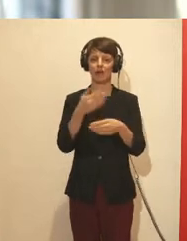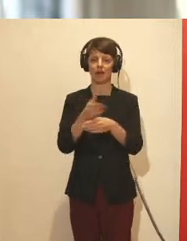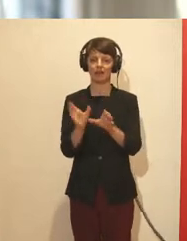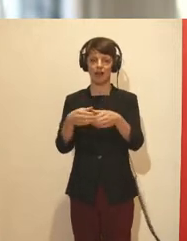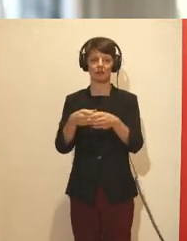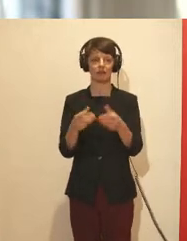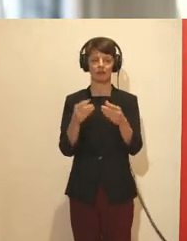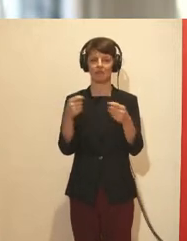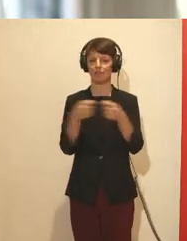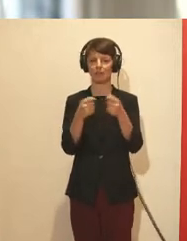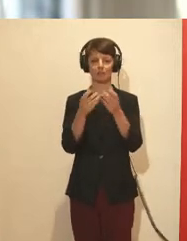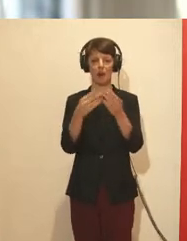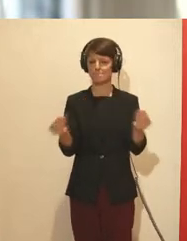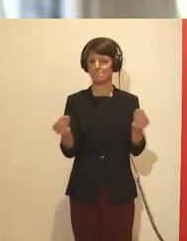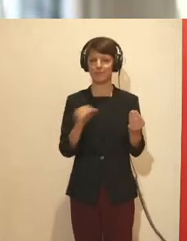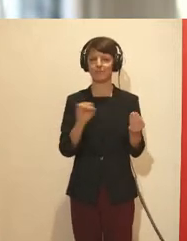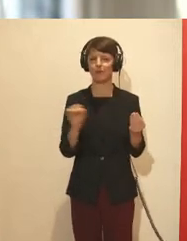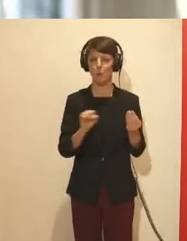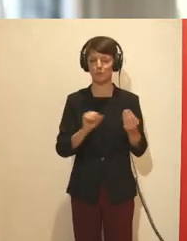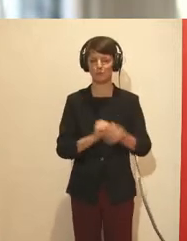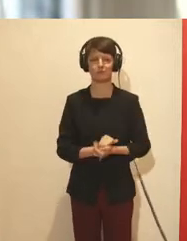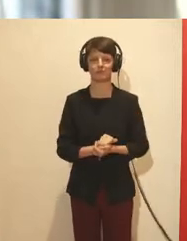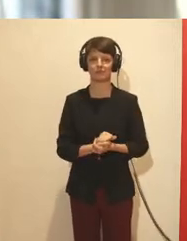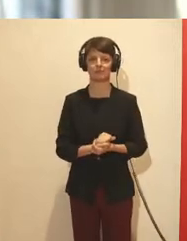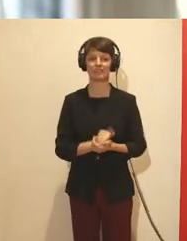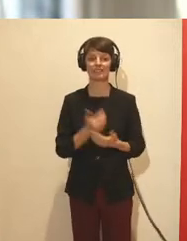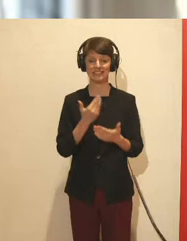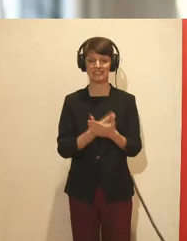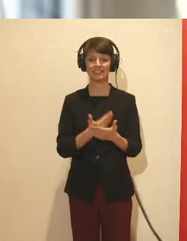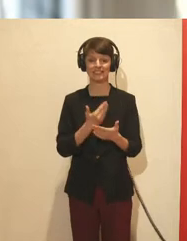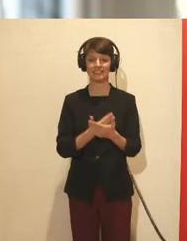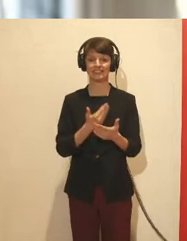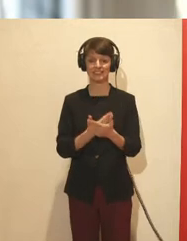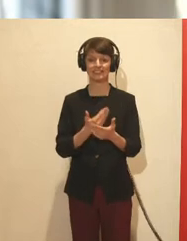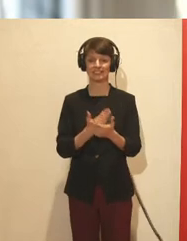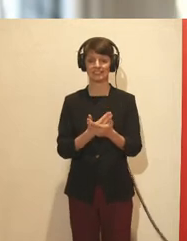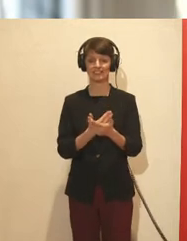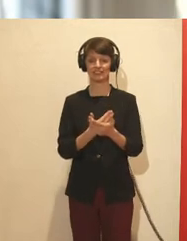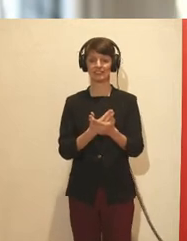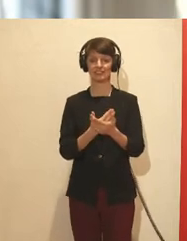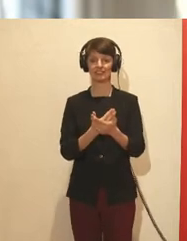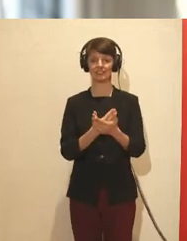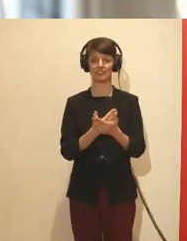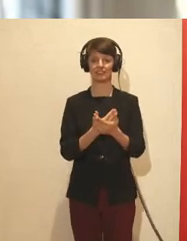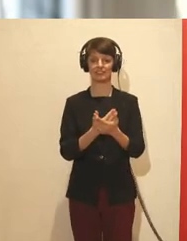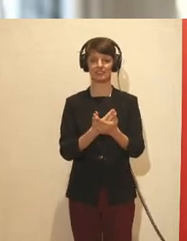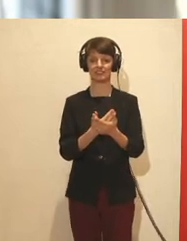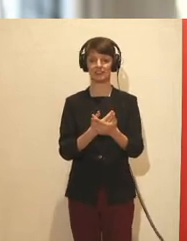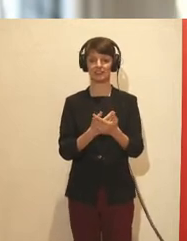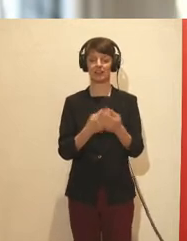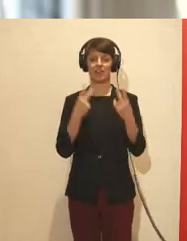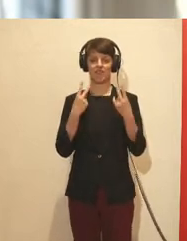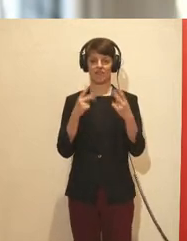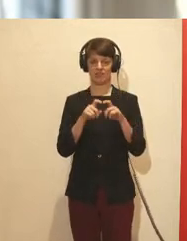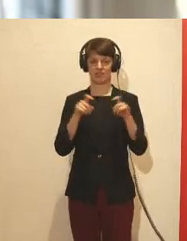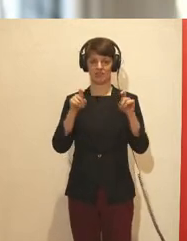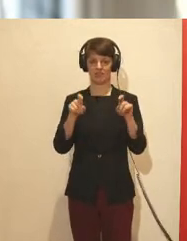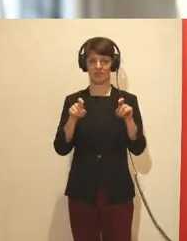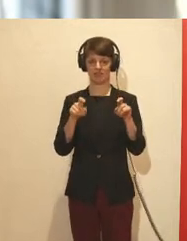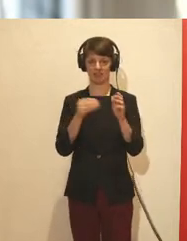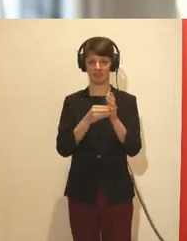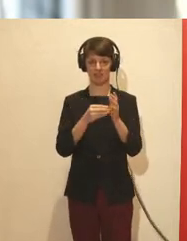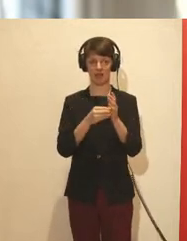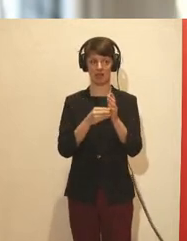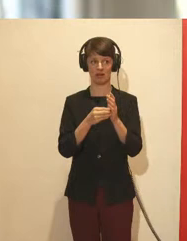ich denke da ist dass das eigentliche richtige bei dieser herausforderung das wir angehen